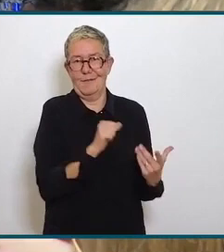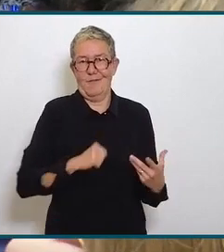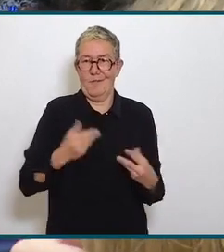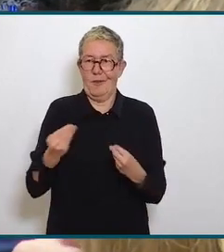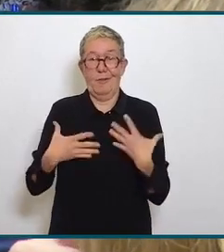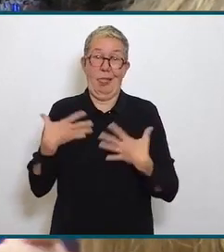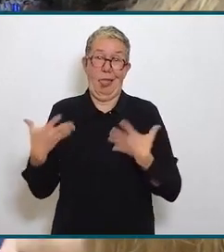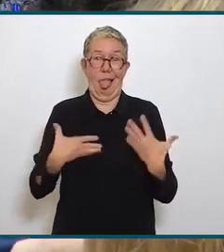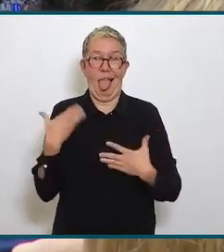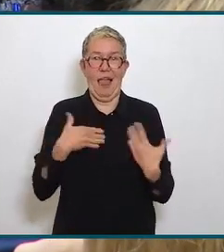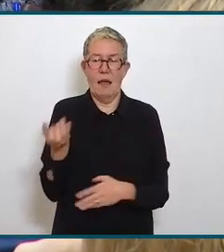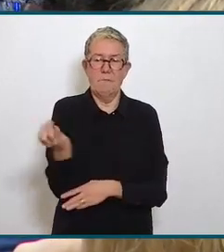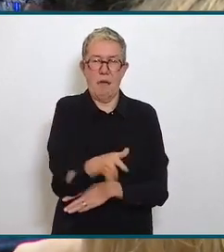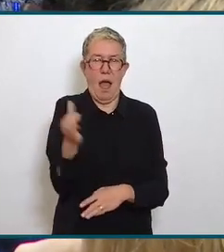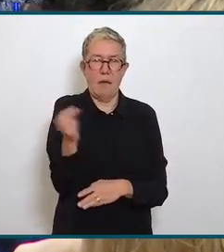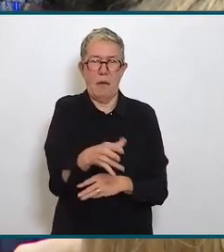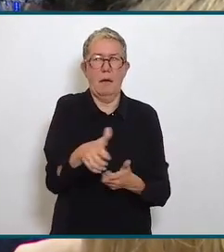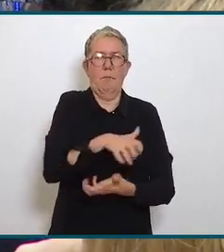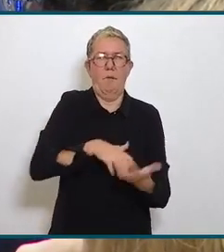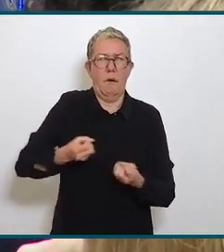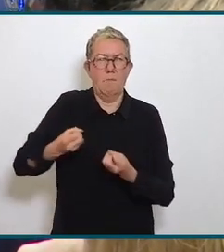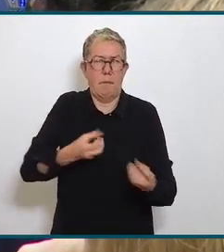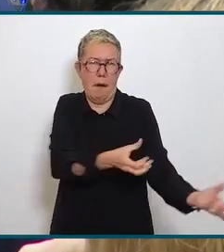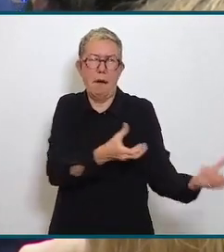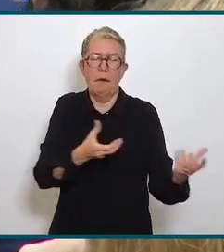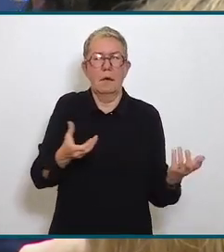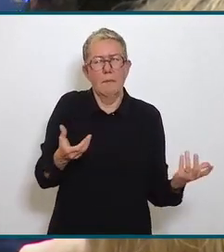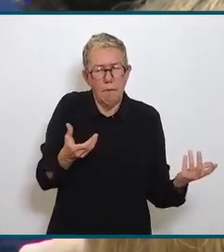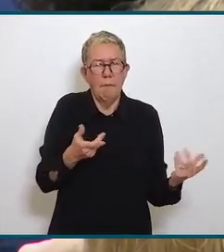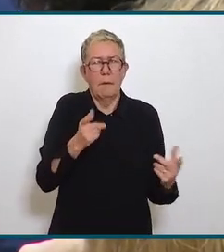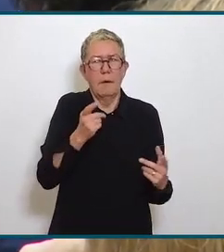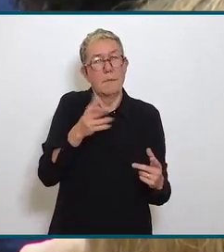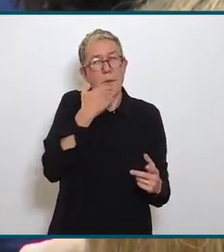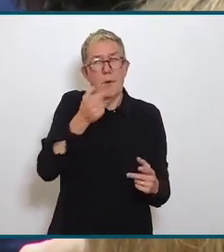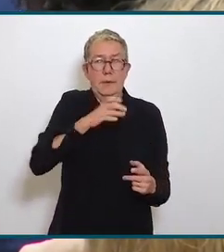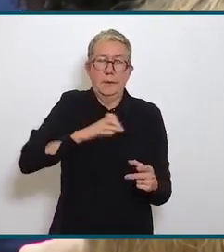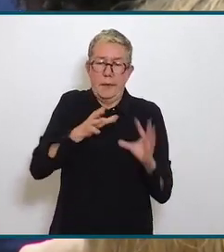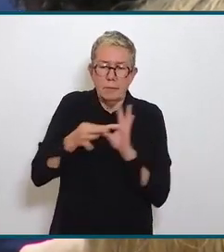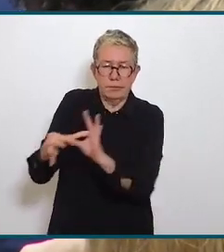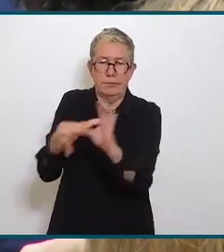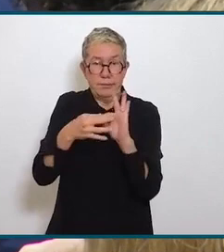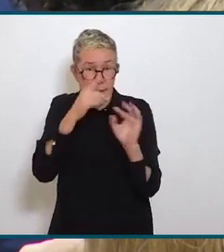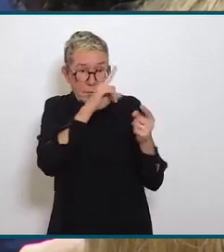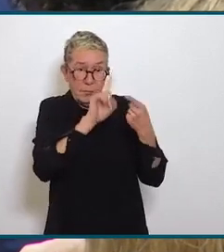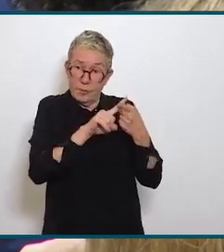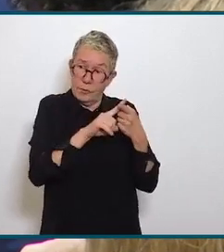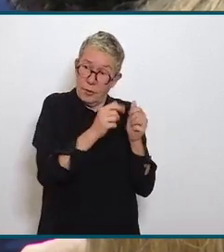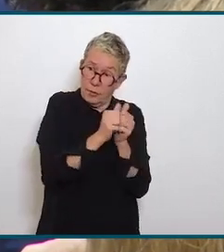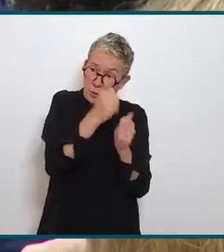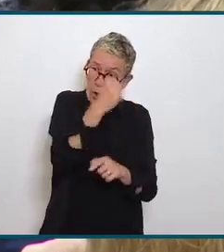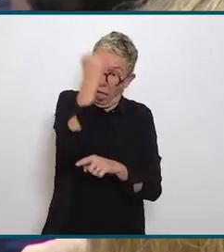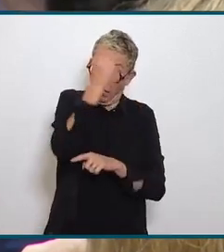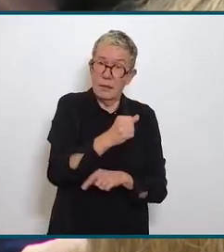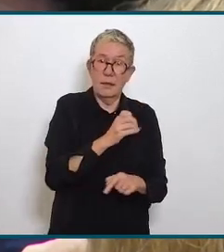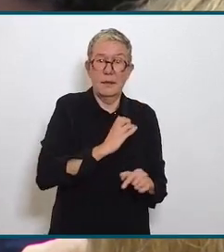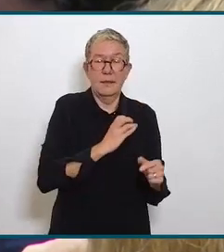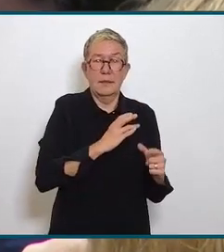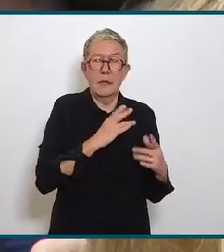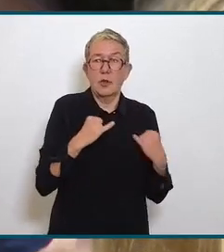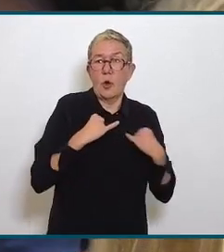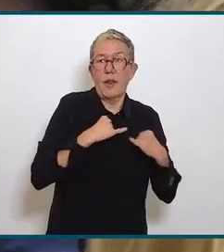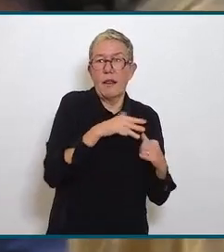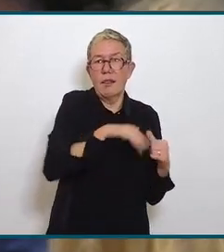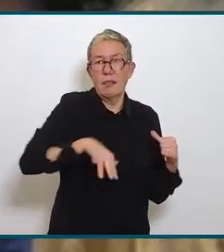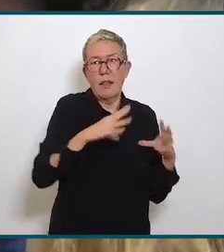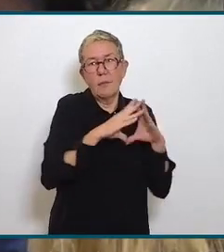sur le feu, là où, finalement, nous devrions avoir une entente cordiale et un objectif partagé de voir cette tranquillité retrouvée pour